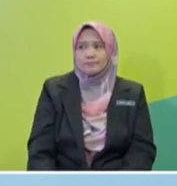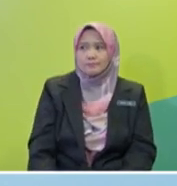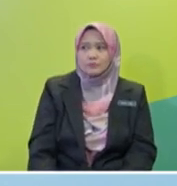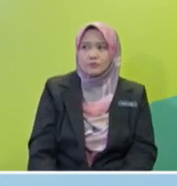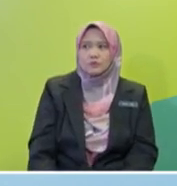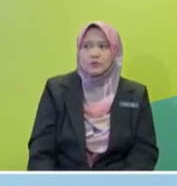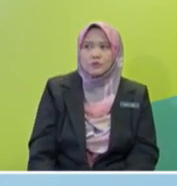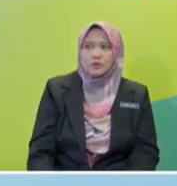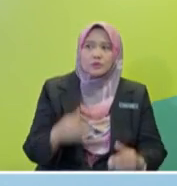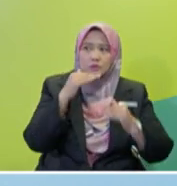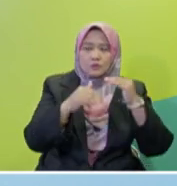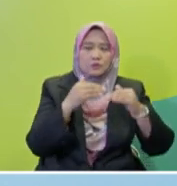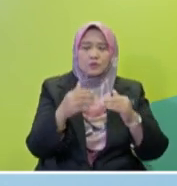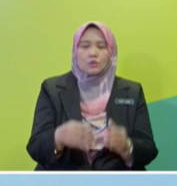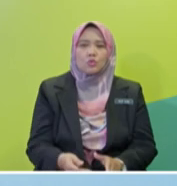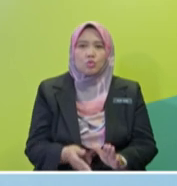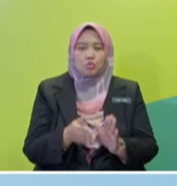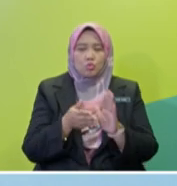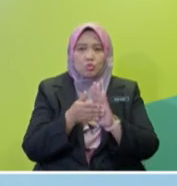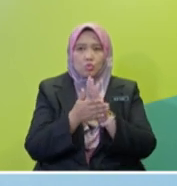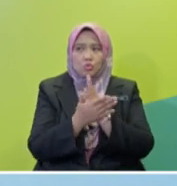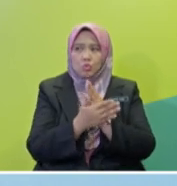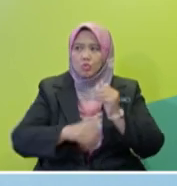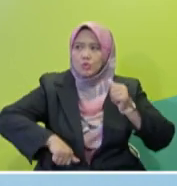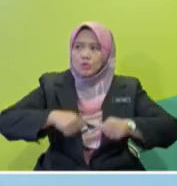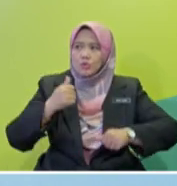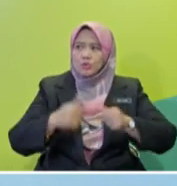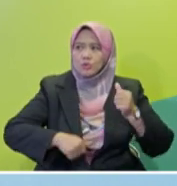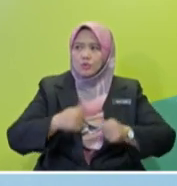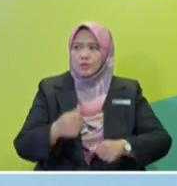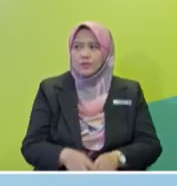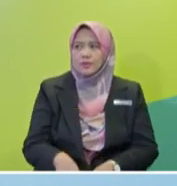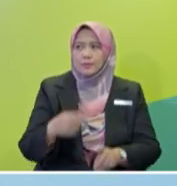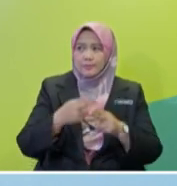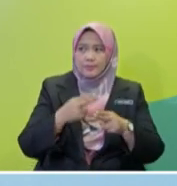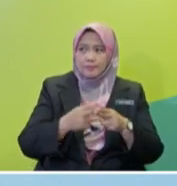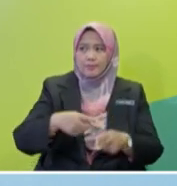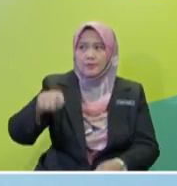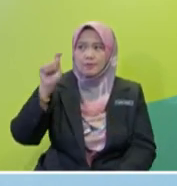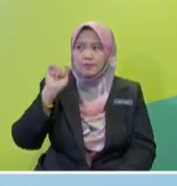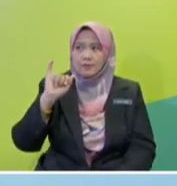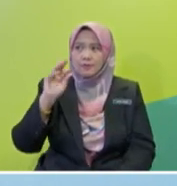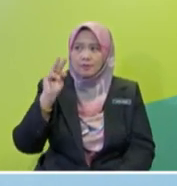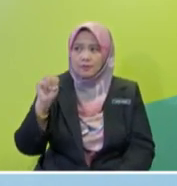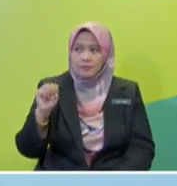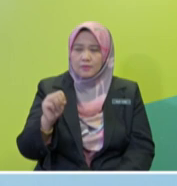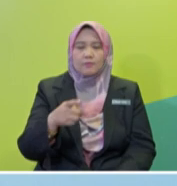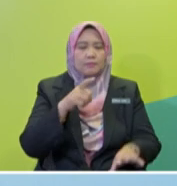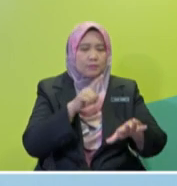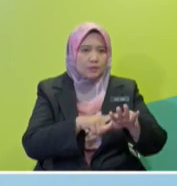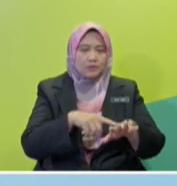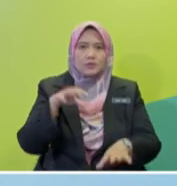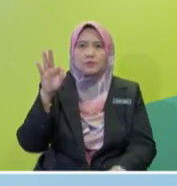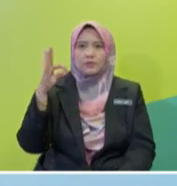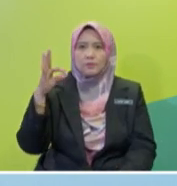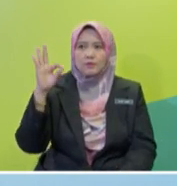dibangunkan oleh seorang Scientist yang bernama Tim bundesli pada tahun 1990 jadi ekstrim ini adalah coat